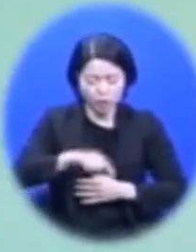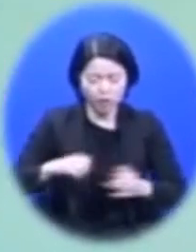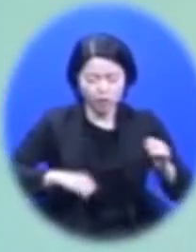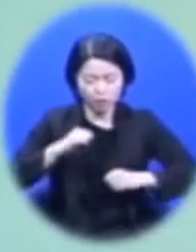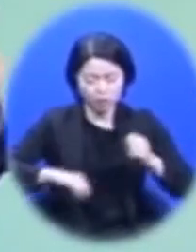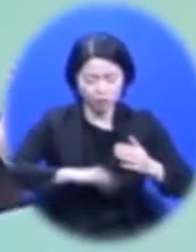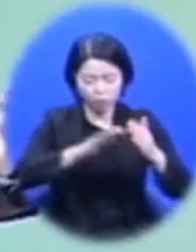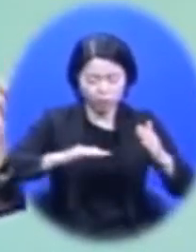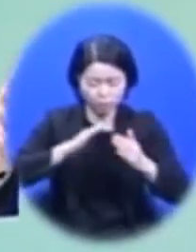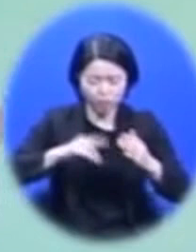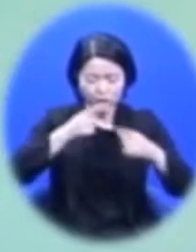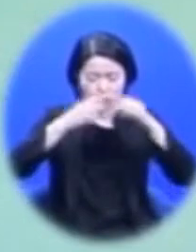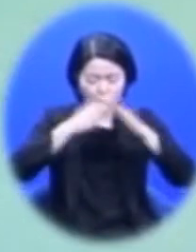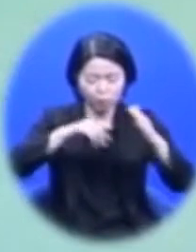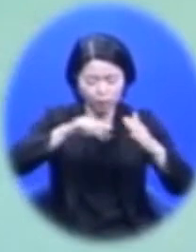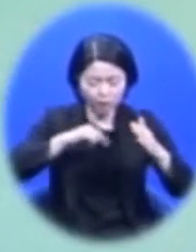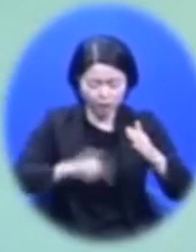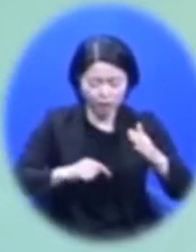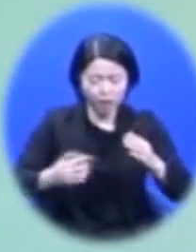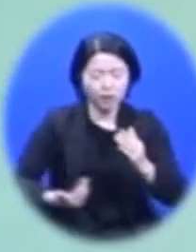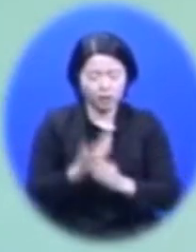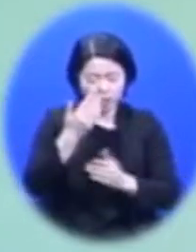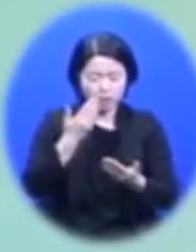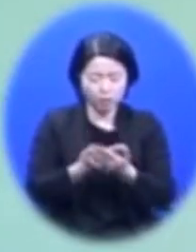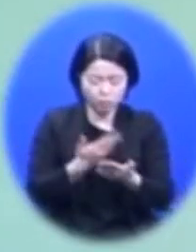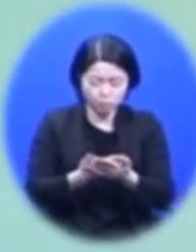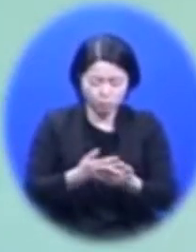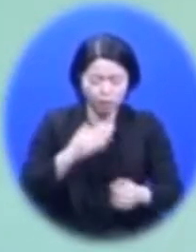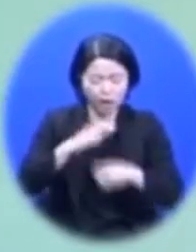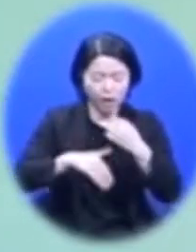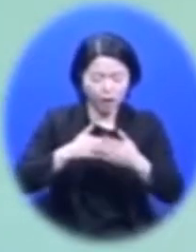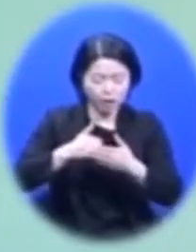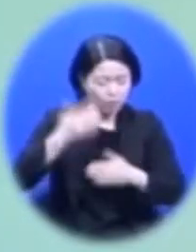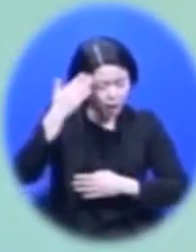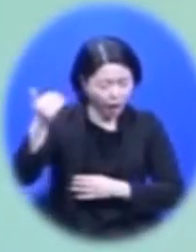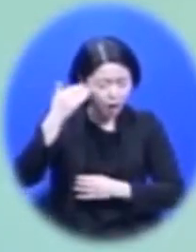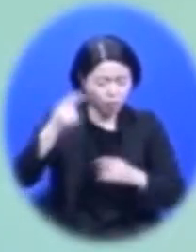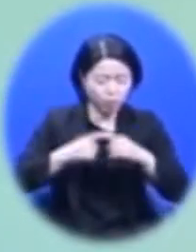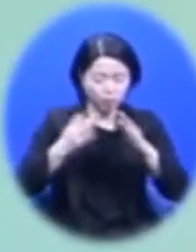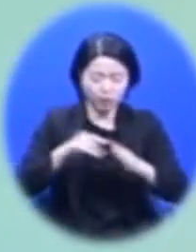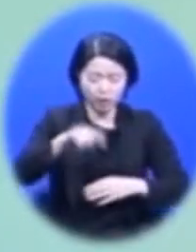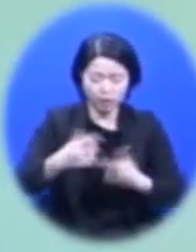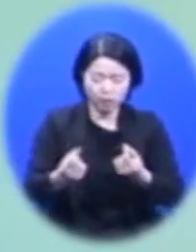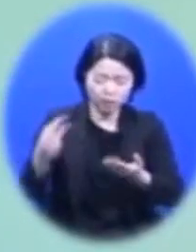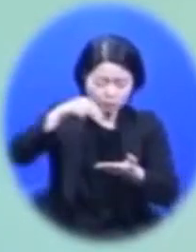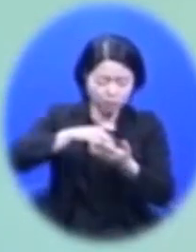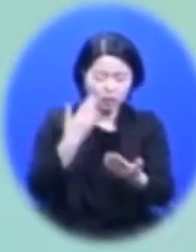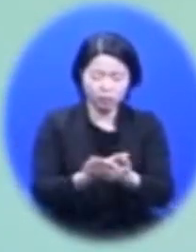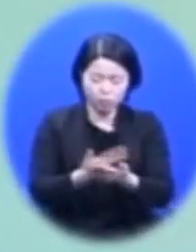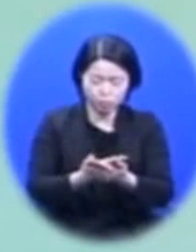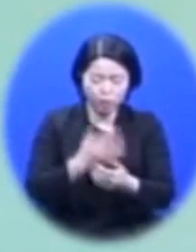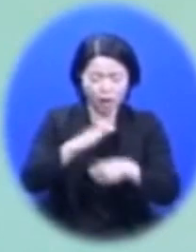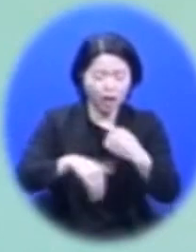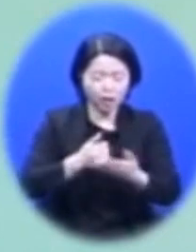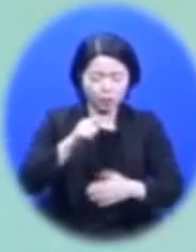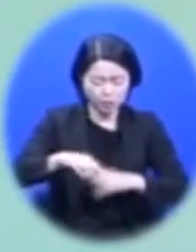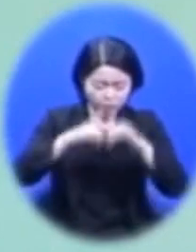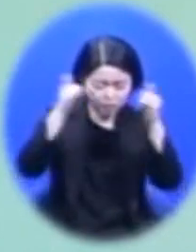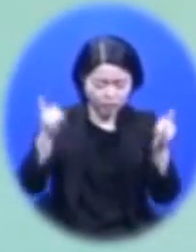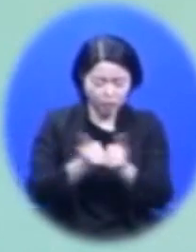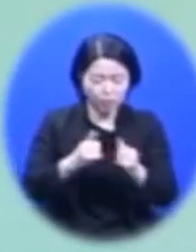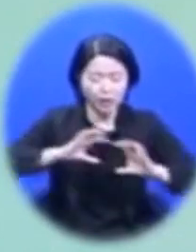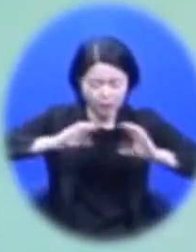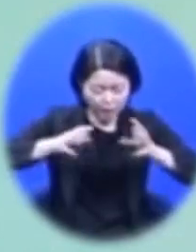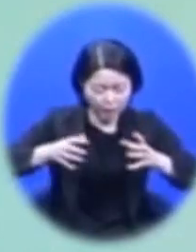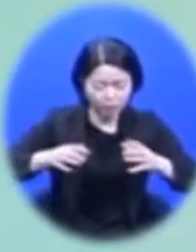안에, 우리 교회 안에 일어나게 하시고, 하나님 한국 교회가 이렇게 서게 해주시고, 하나님 이 사회를,